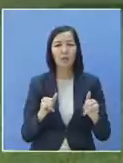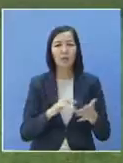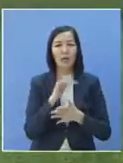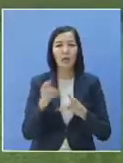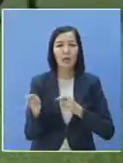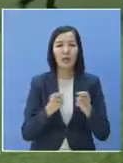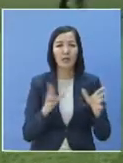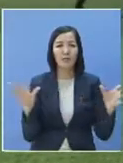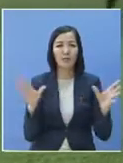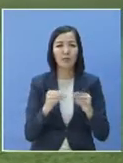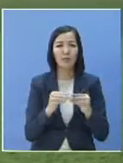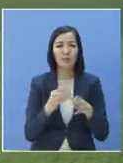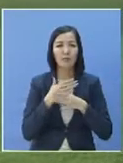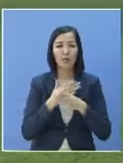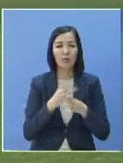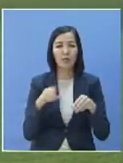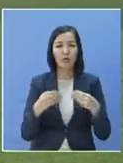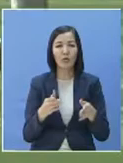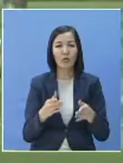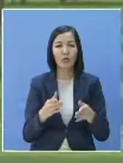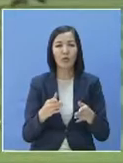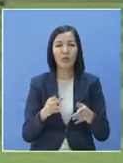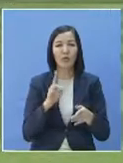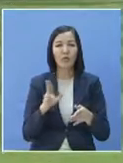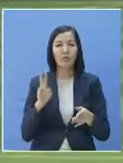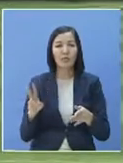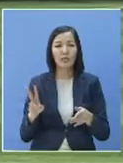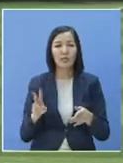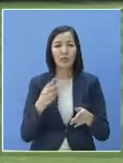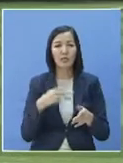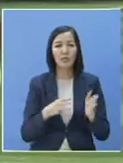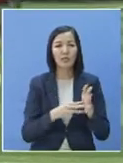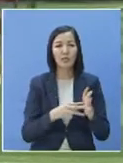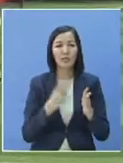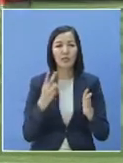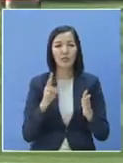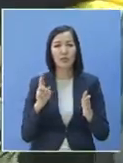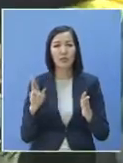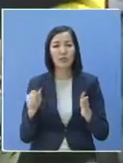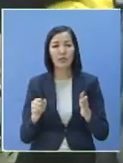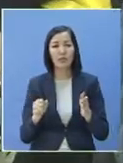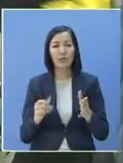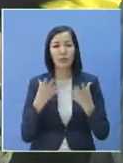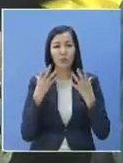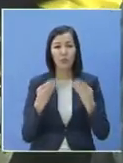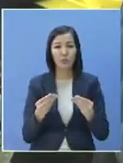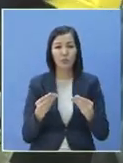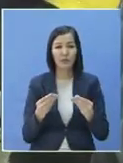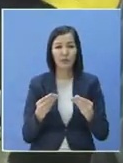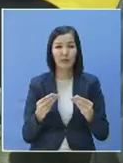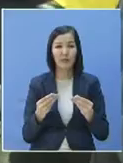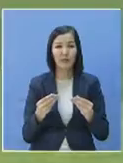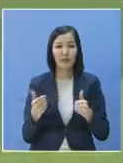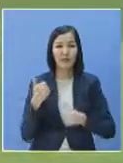әкімдігі бірлесіп қолға алған. Айта кетерлігі, қазанның 28 мен қарашаның 2-сі күндері кімде аталмыш